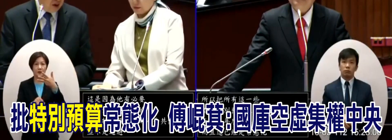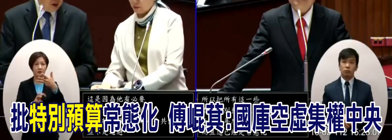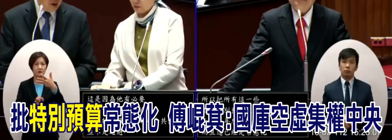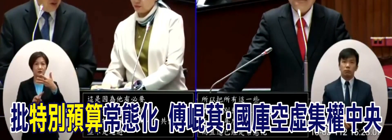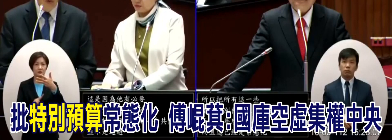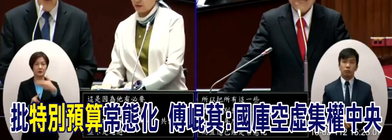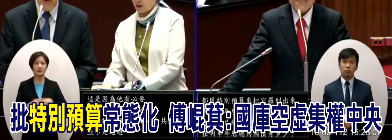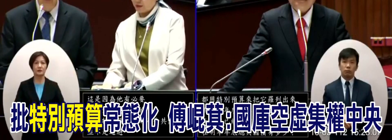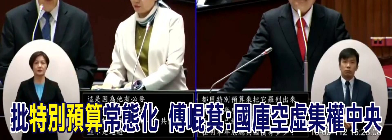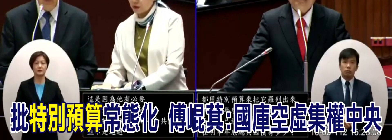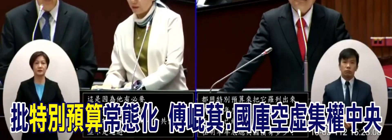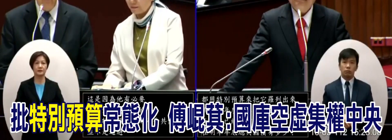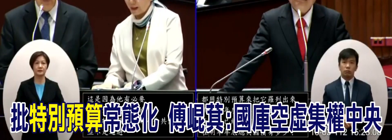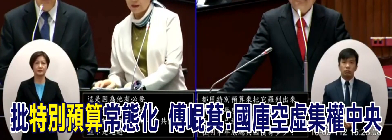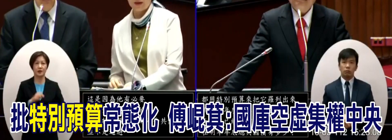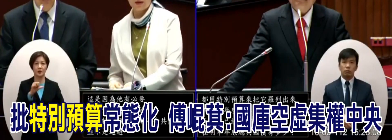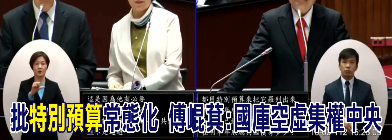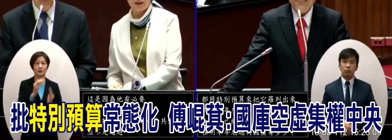8月31号是